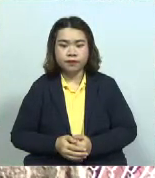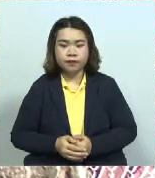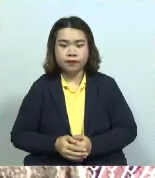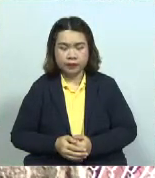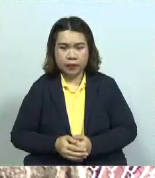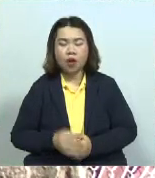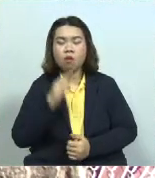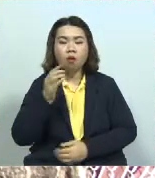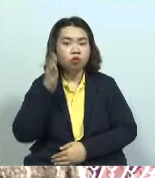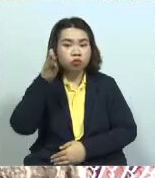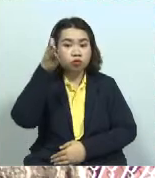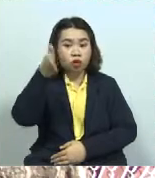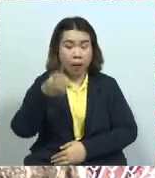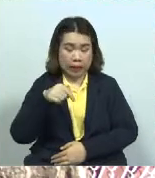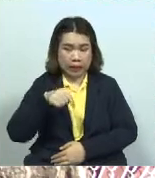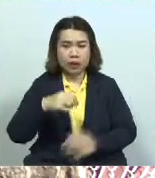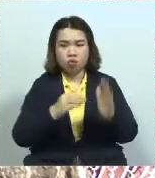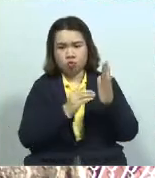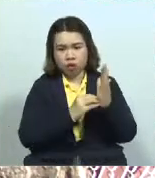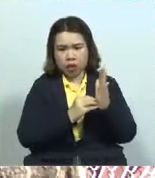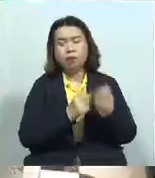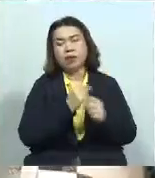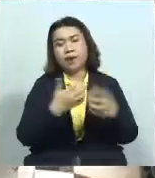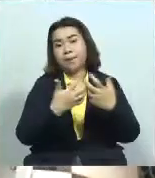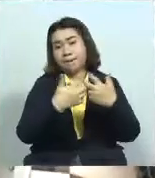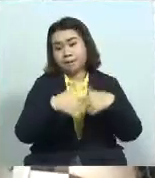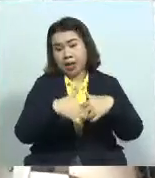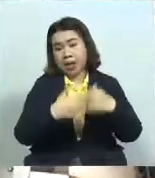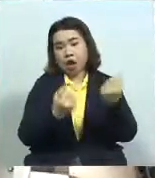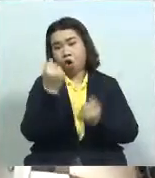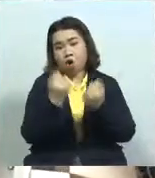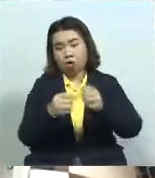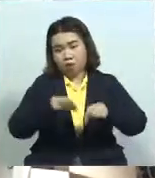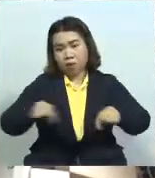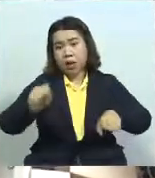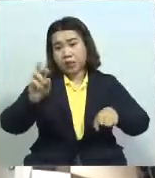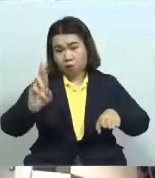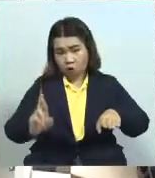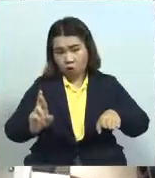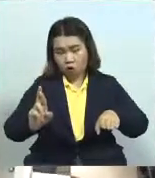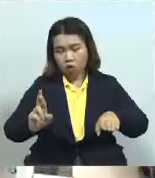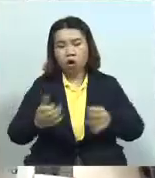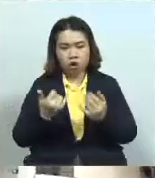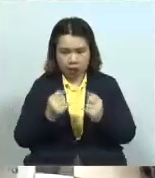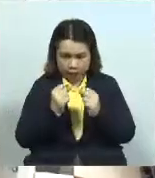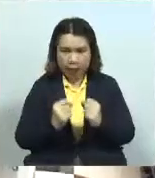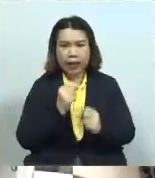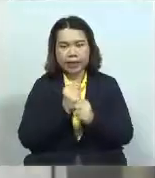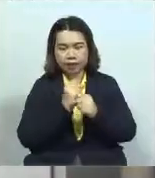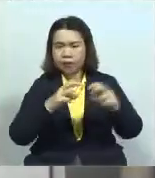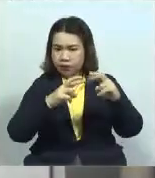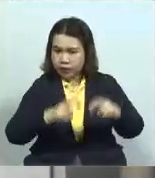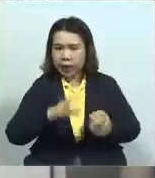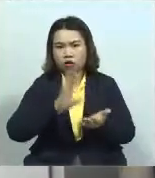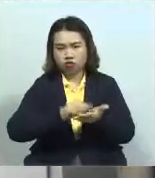ในระยะยาวกรุงเทพมหานครจะติดตั้งเครื่องกำเนิดไฟฟ้าสำรองซึ่งขณะนี้อยู่ในขั้นตอนของการศึกษา